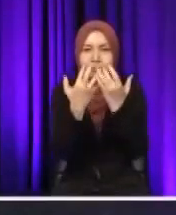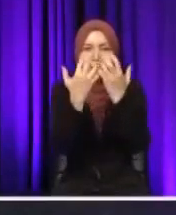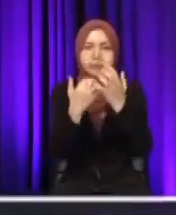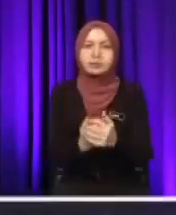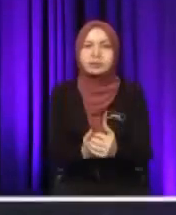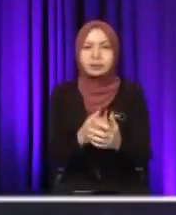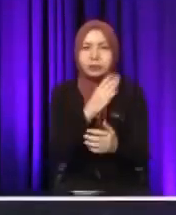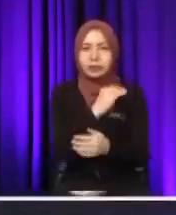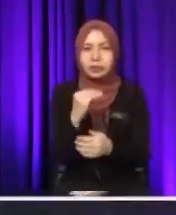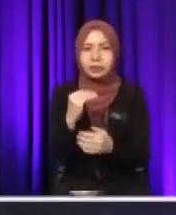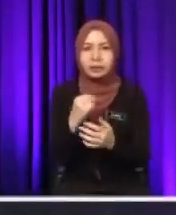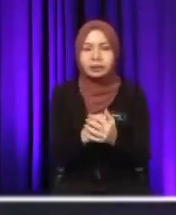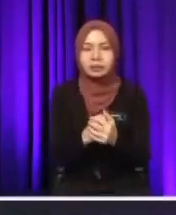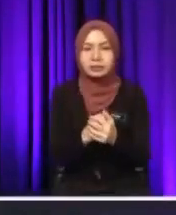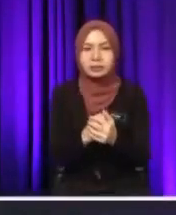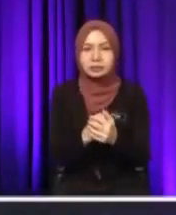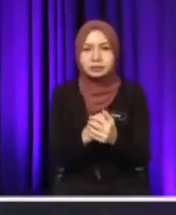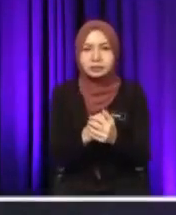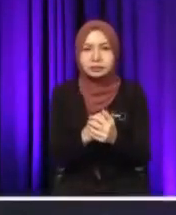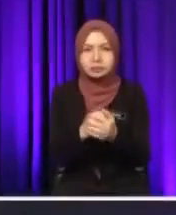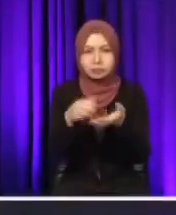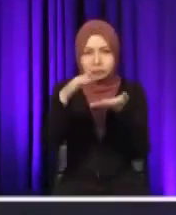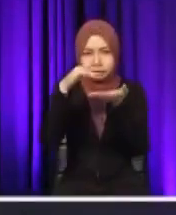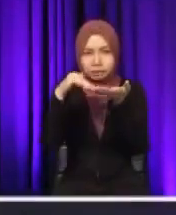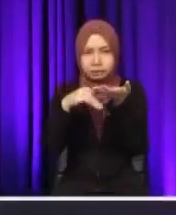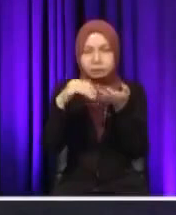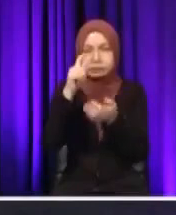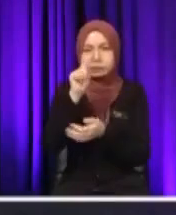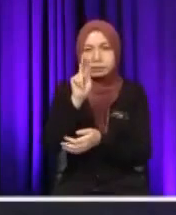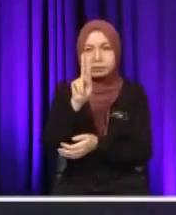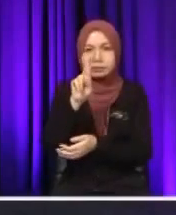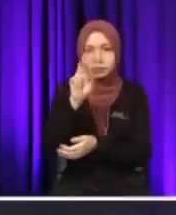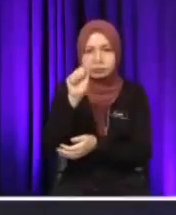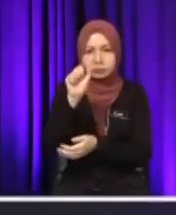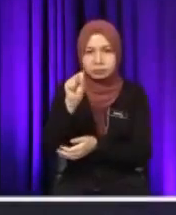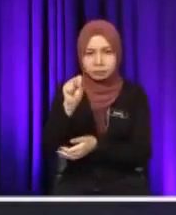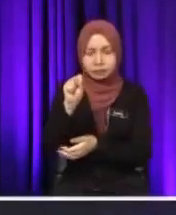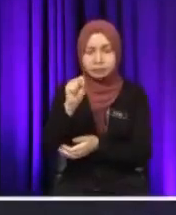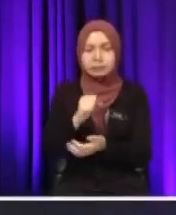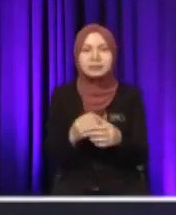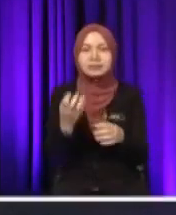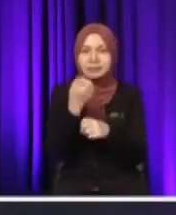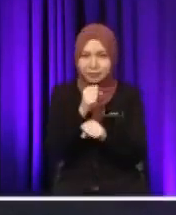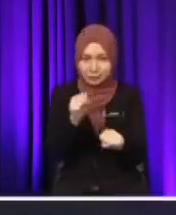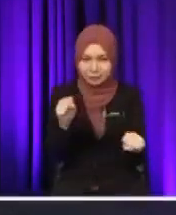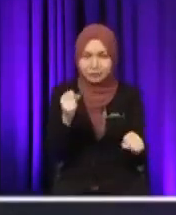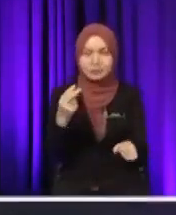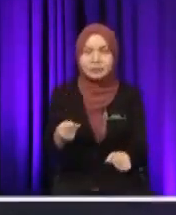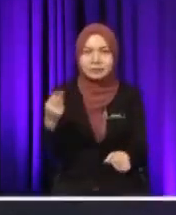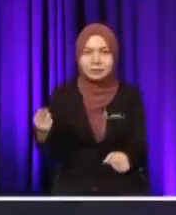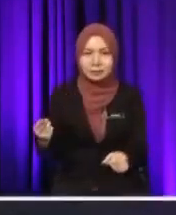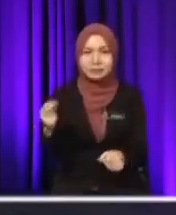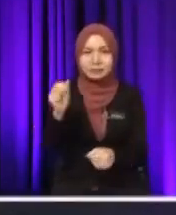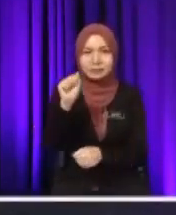Seterusnya kita akan sediakan bahan acuan. Dah sediakan dah? Dah. Okey, jom kita minta floor manager untuk hantarkan.